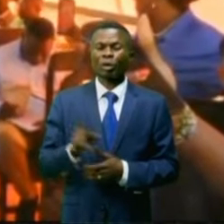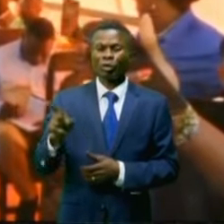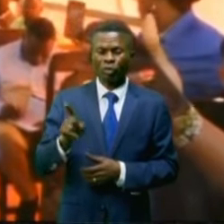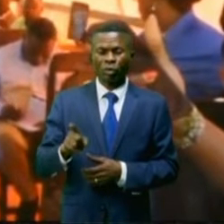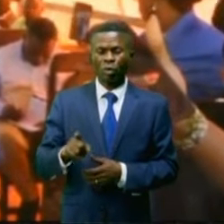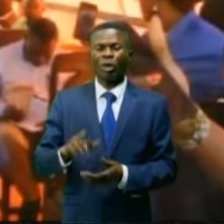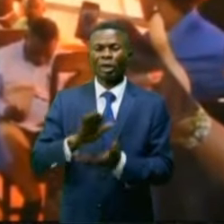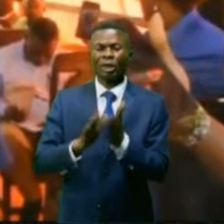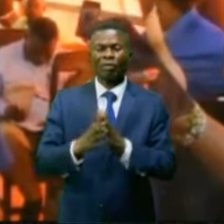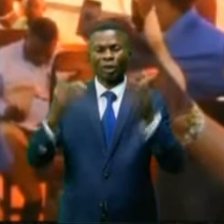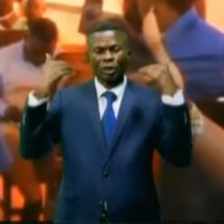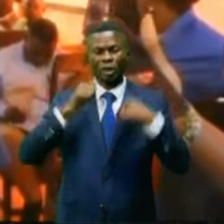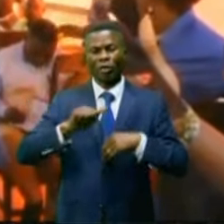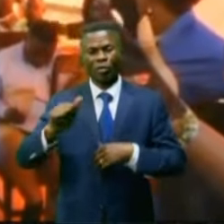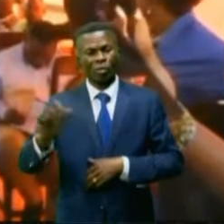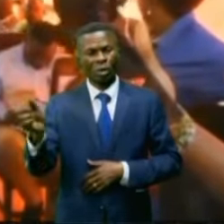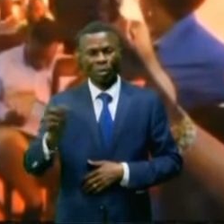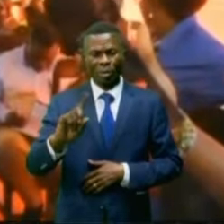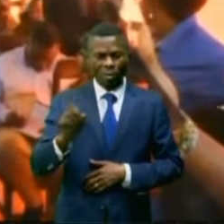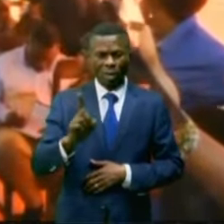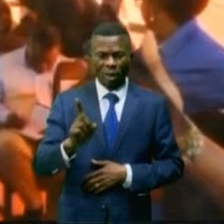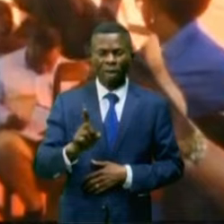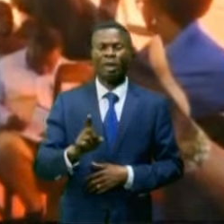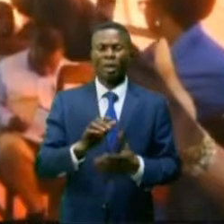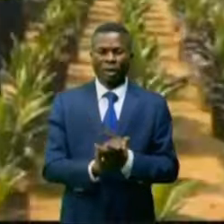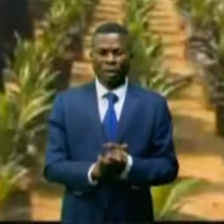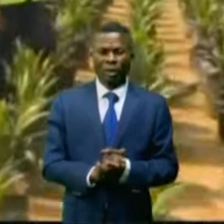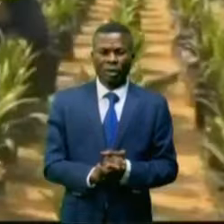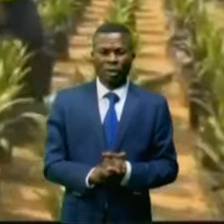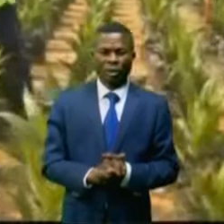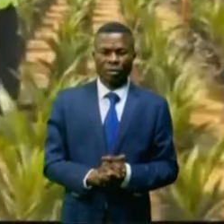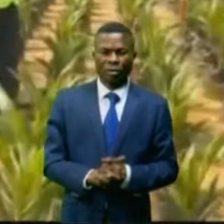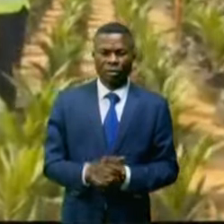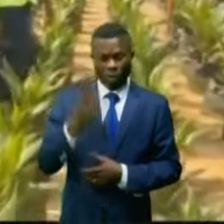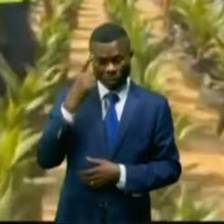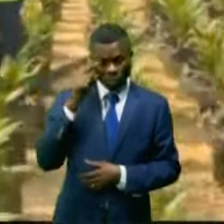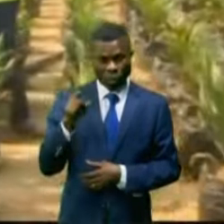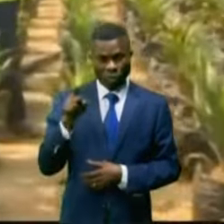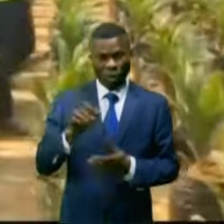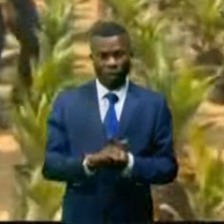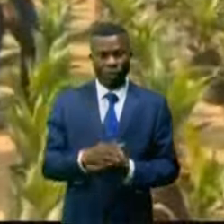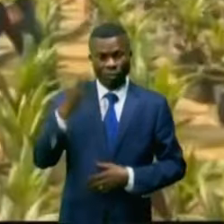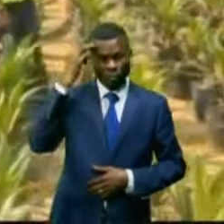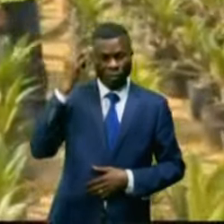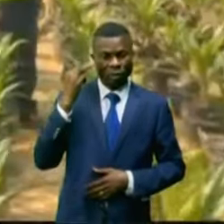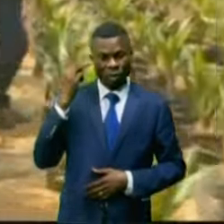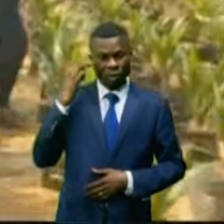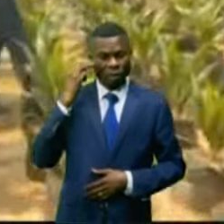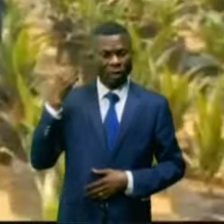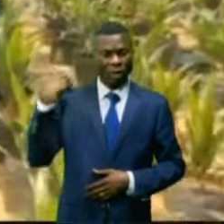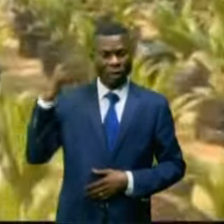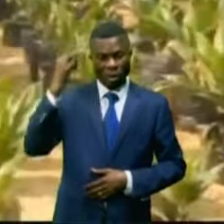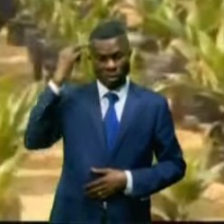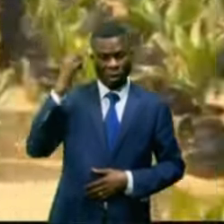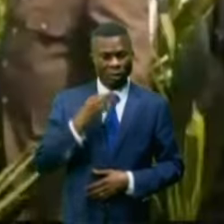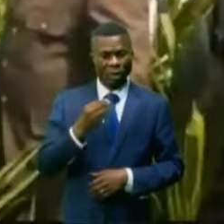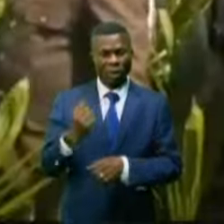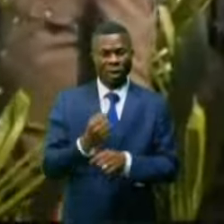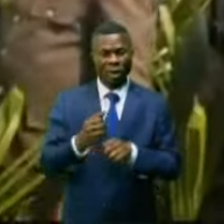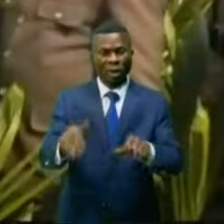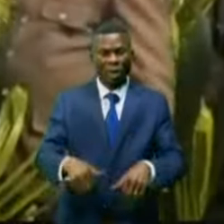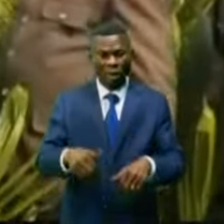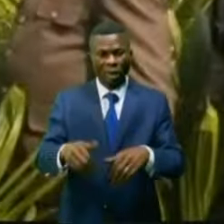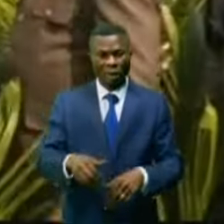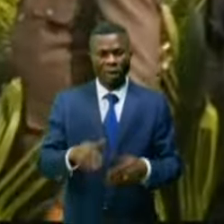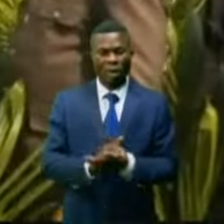seul peut vous départager. Pour sa part, le ministre d'État et ministre de l'Agriculture est émerveillé